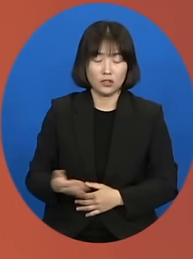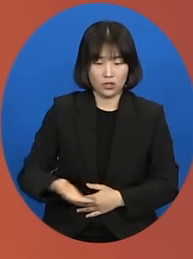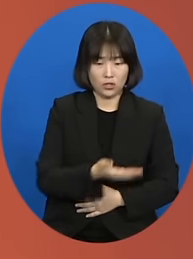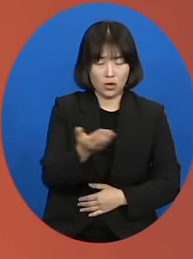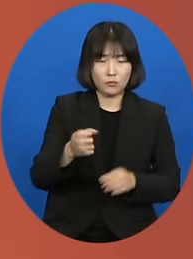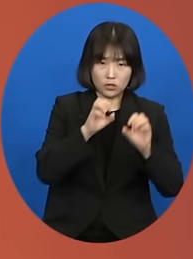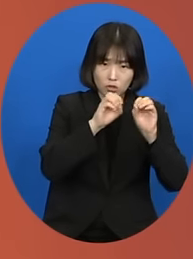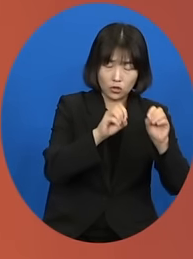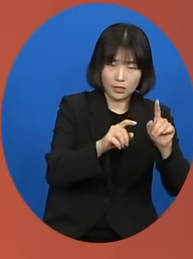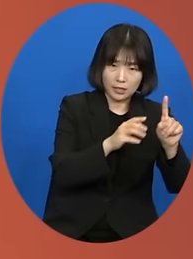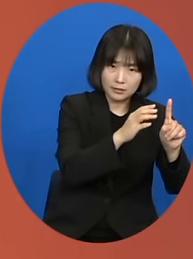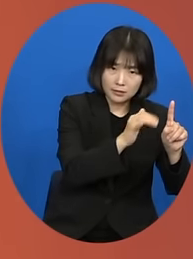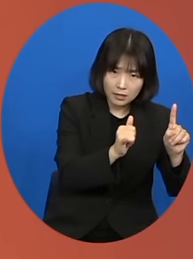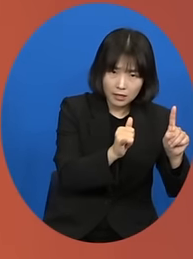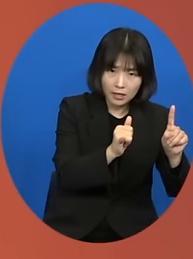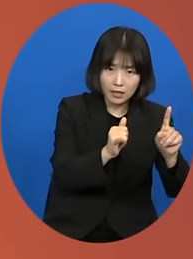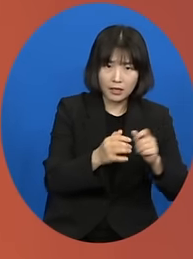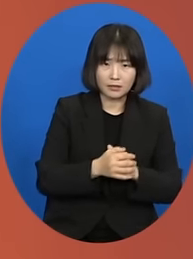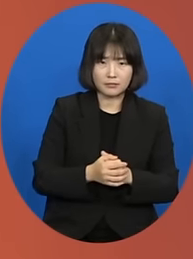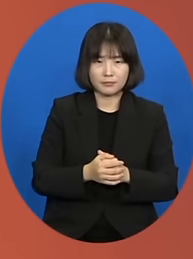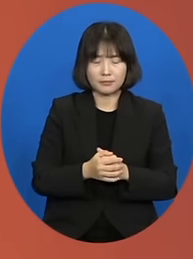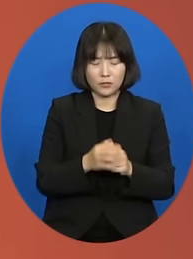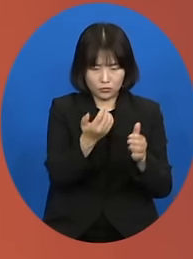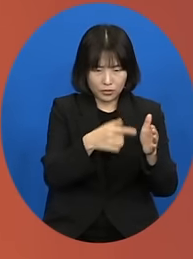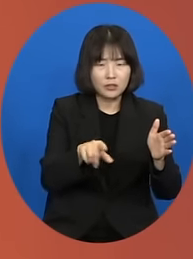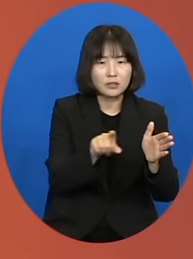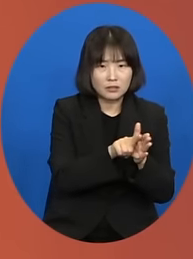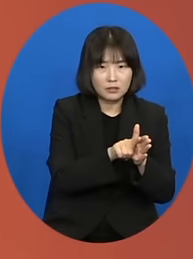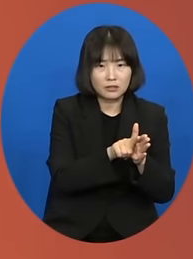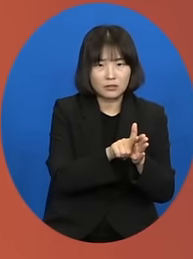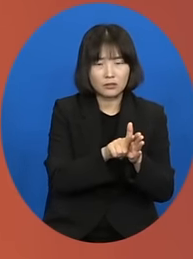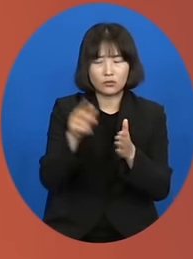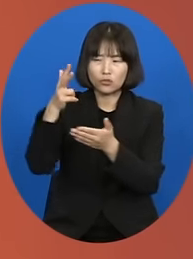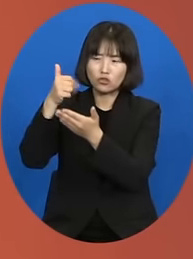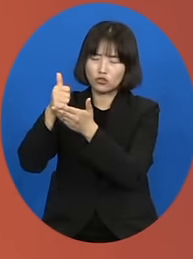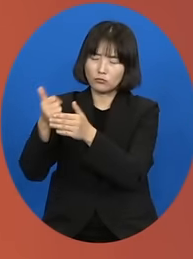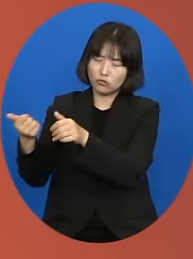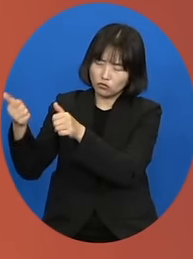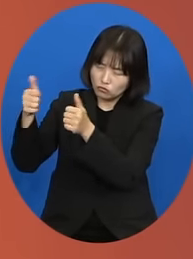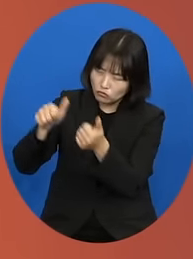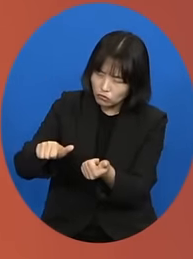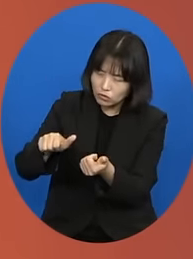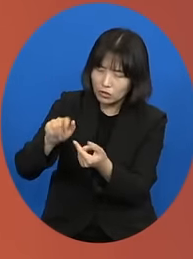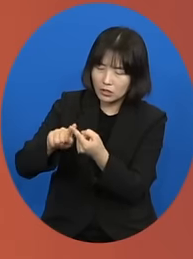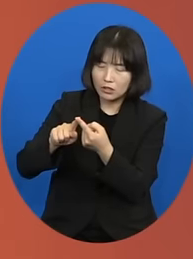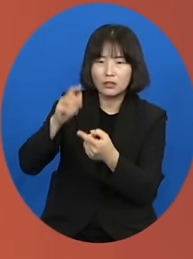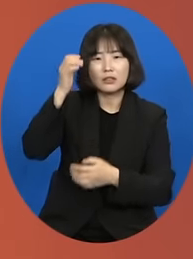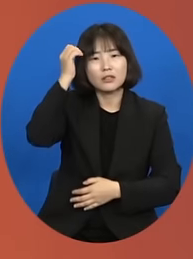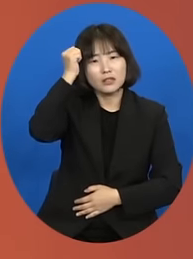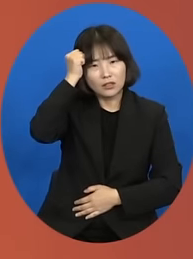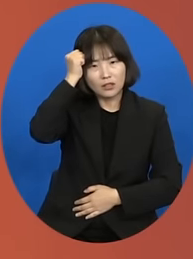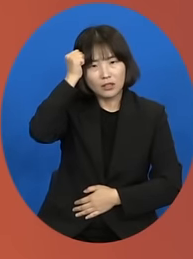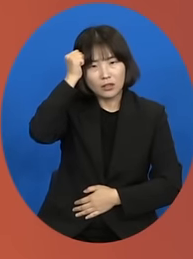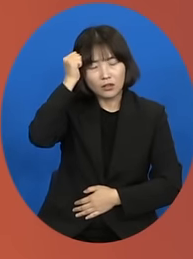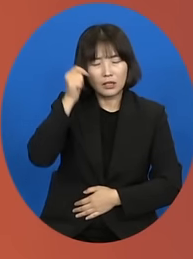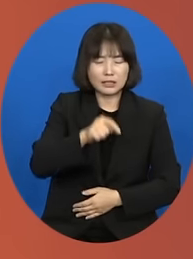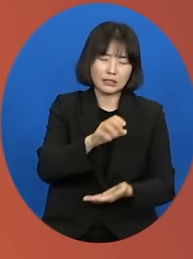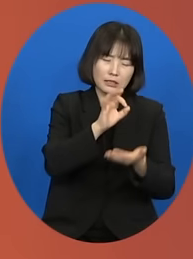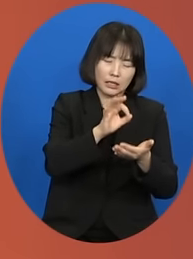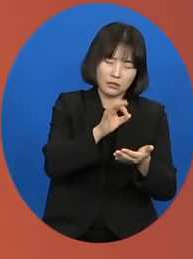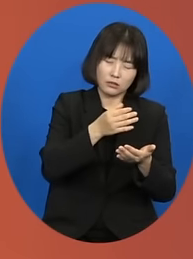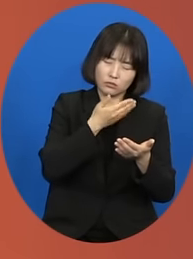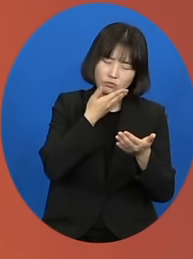어느 한 사람 마음을 품고 있는 그 한 사람을 위해서도 주님이 죽으셨다는 것을 기억하고 그 가치를 소중하게